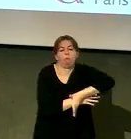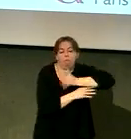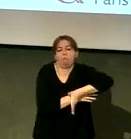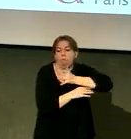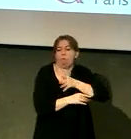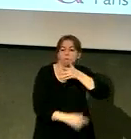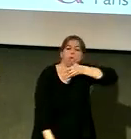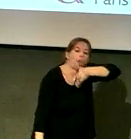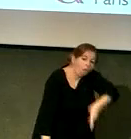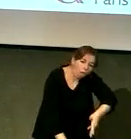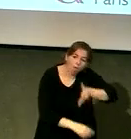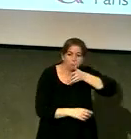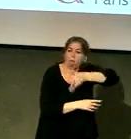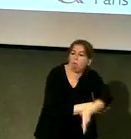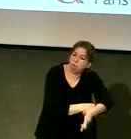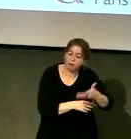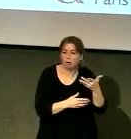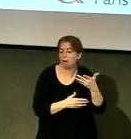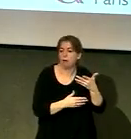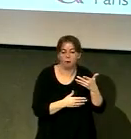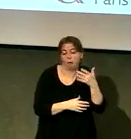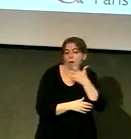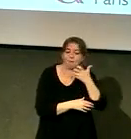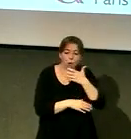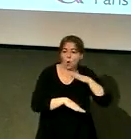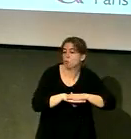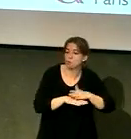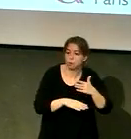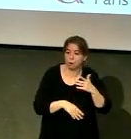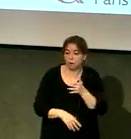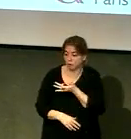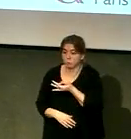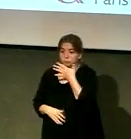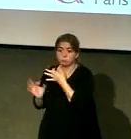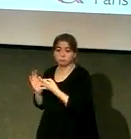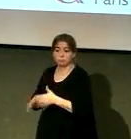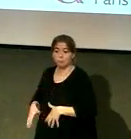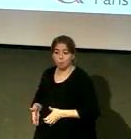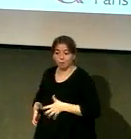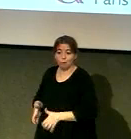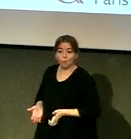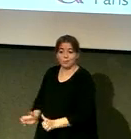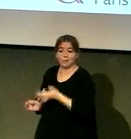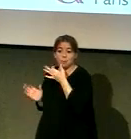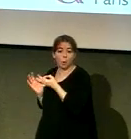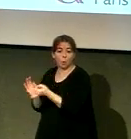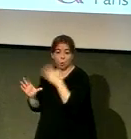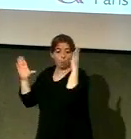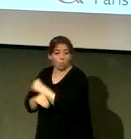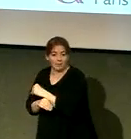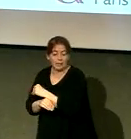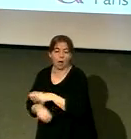va vomir la moitié de la nuit et que l'on va oublier de reprendre sa contraception. Vous